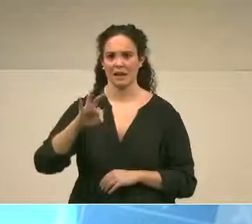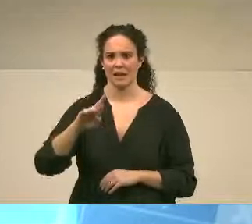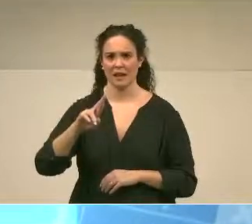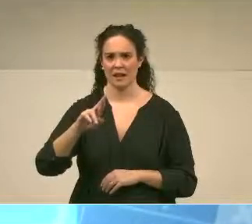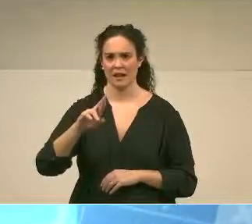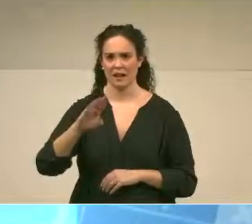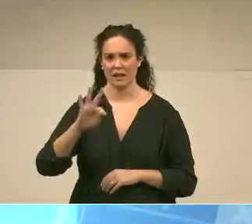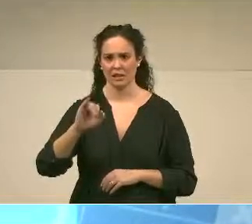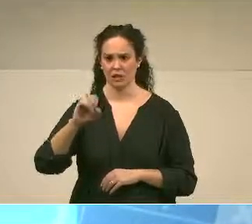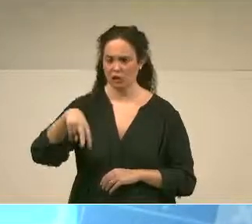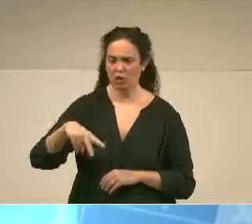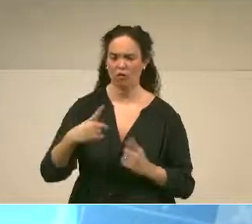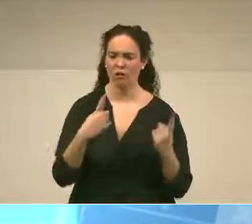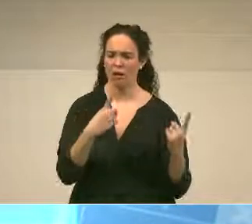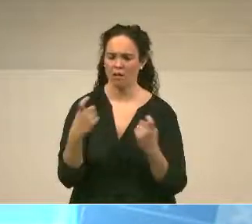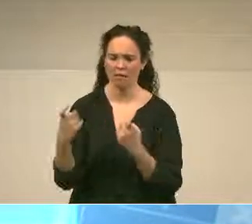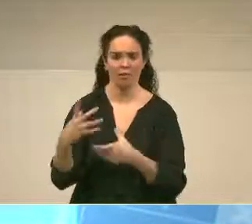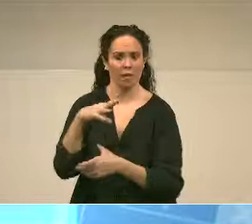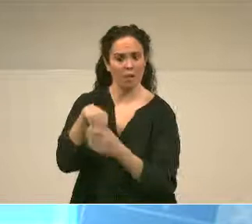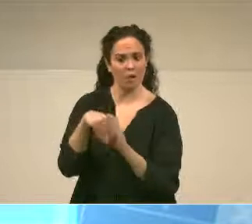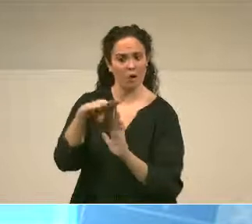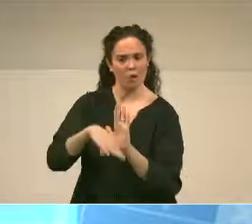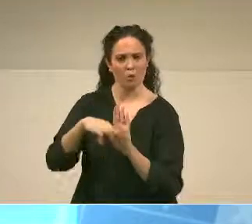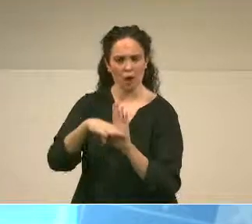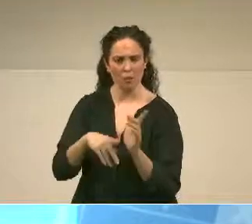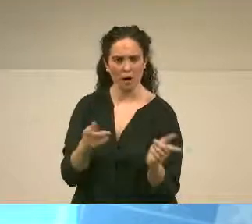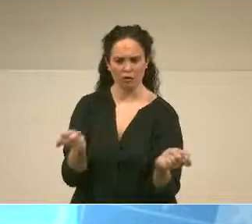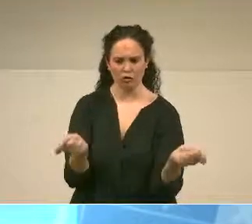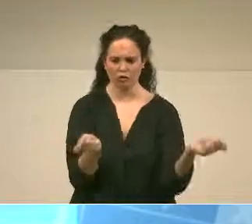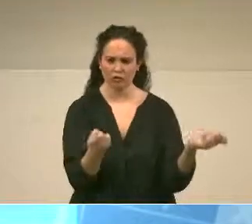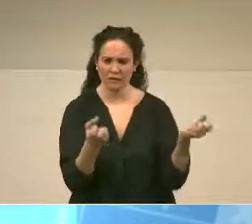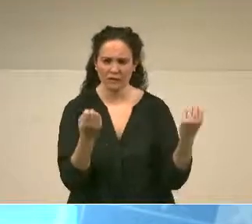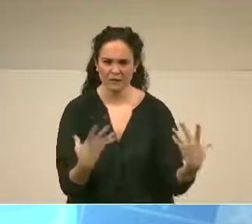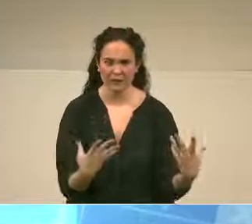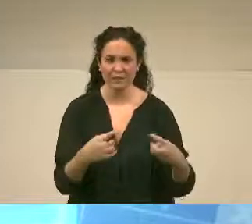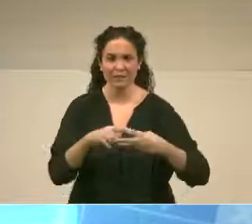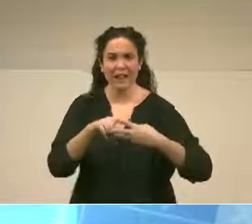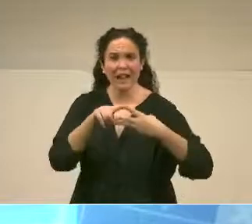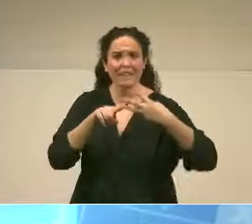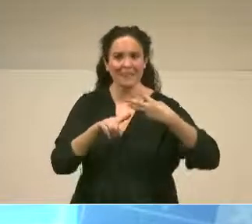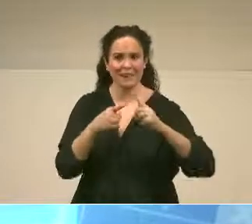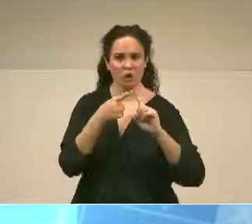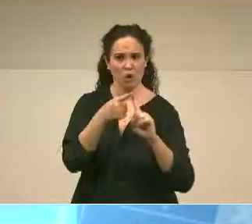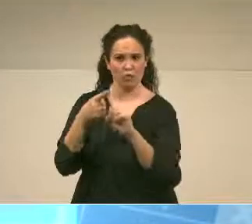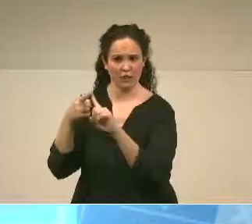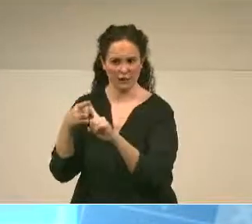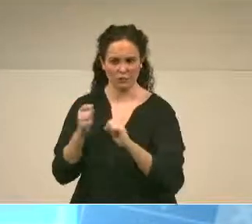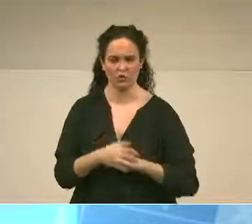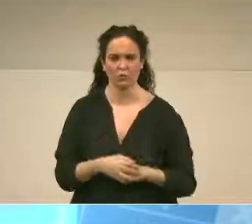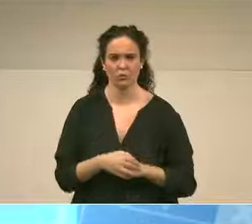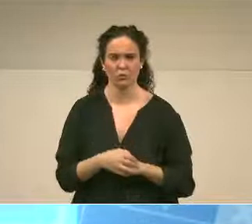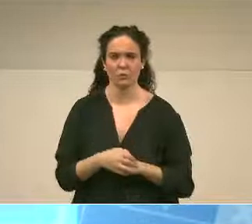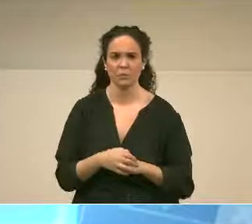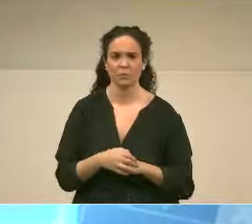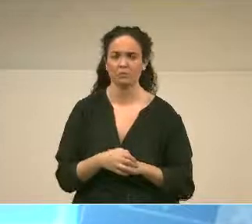Urdaibaiko ezeguneak kontutan izan ditugu, eta hiru ardatz nagusi kontutan izan ditugu. Natura